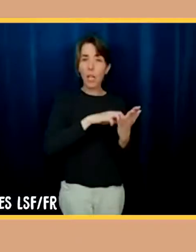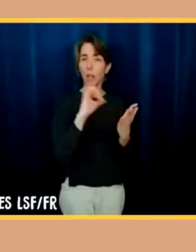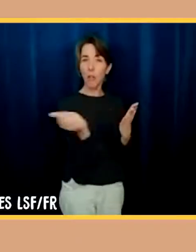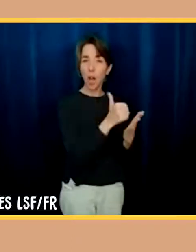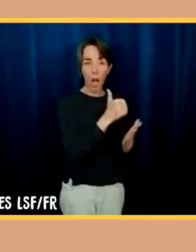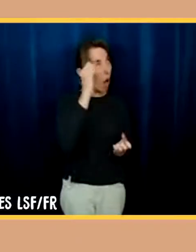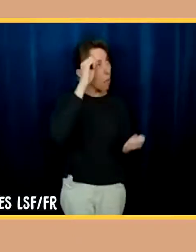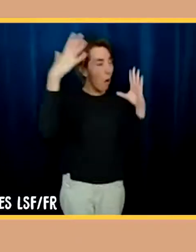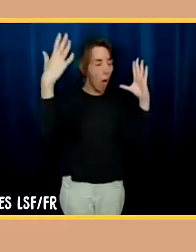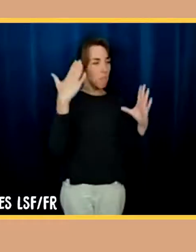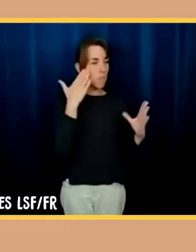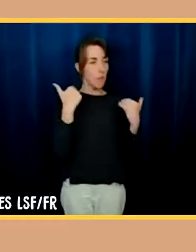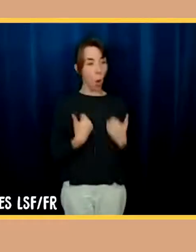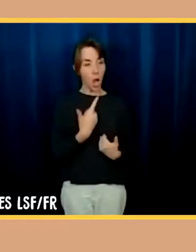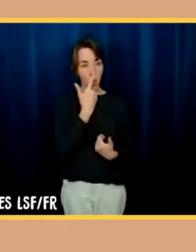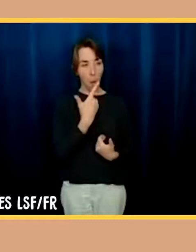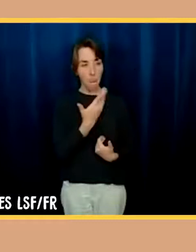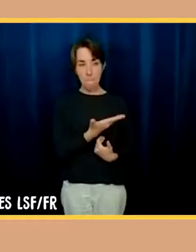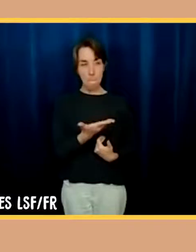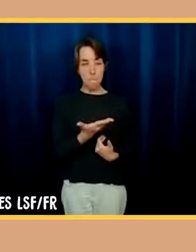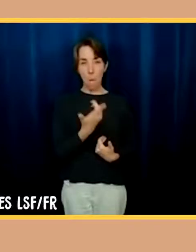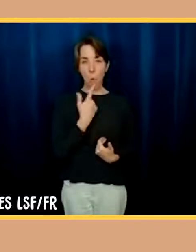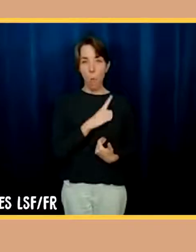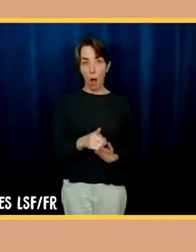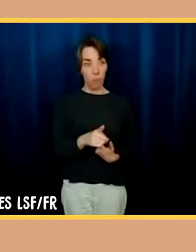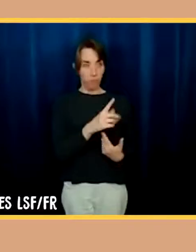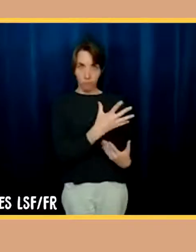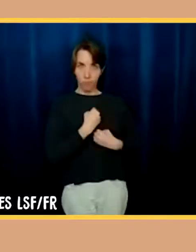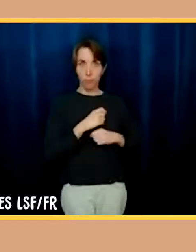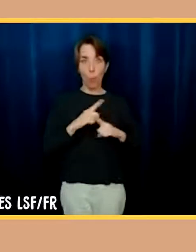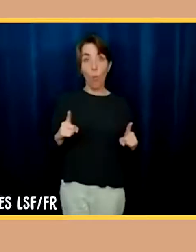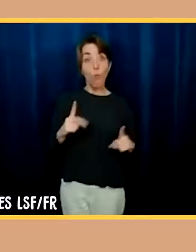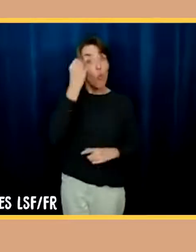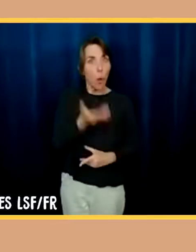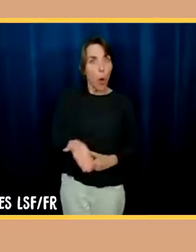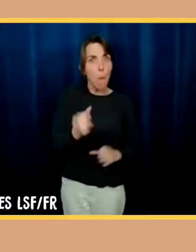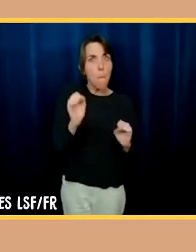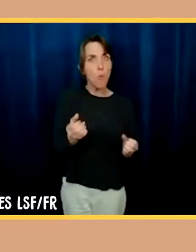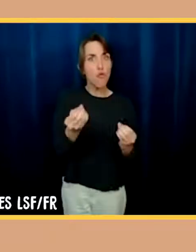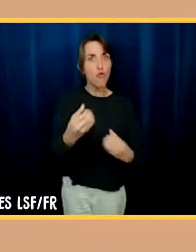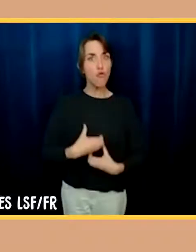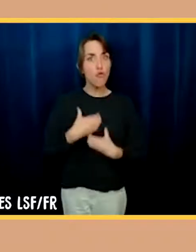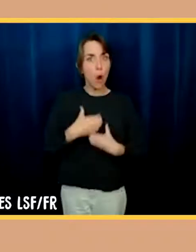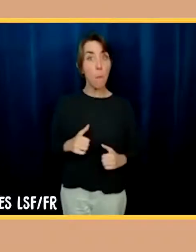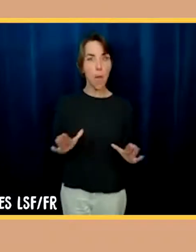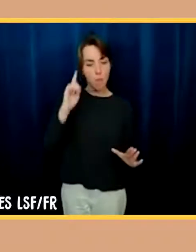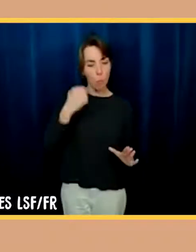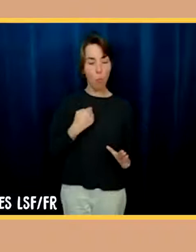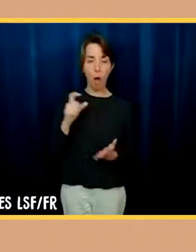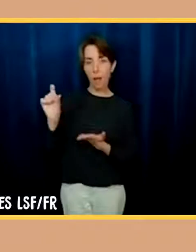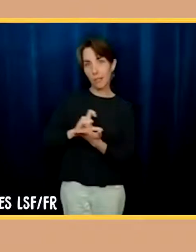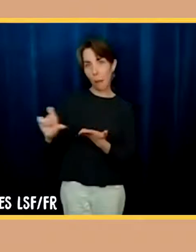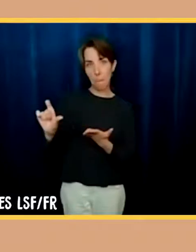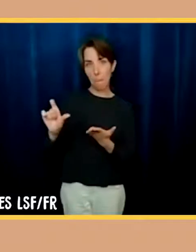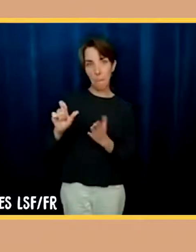moi, je ne le sens pas, eh bien, je ne l'applique pas. Alors, je comprends que ça puisse choquer, mais en fait, mon islam à la carte, il est